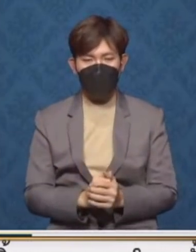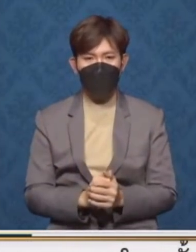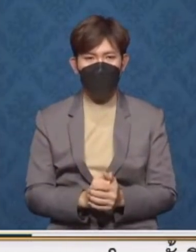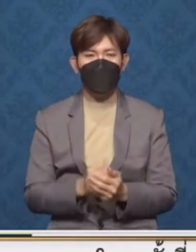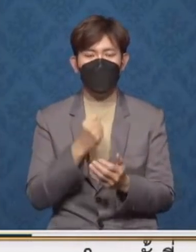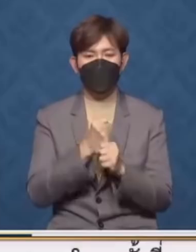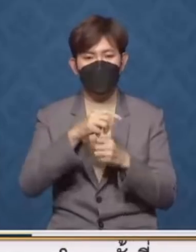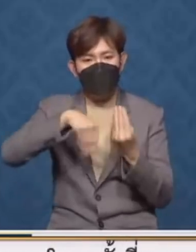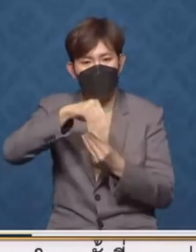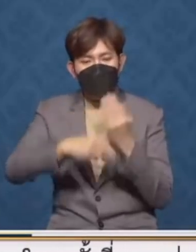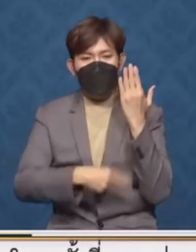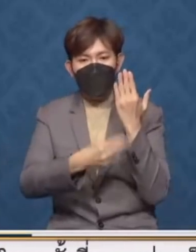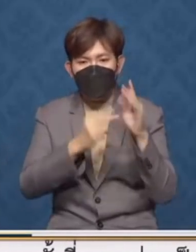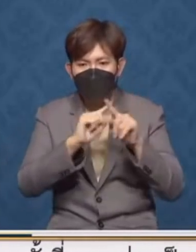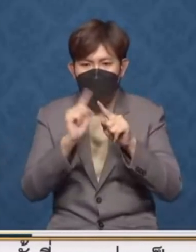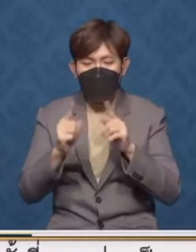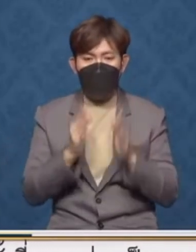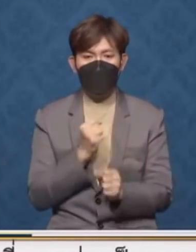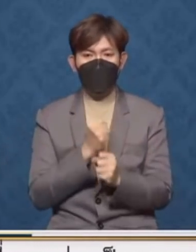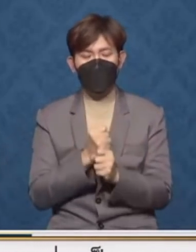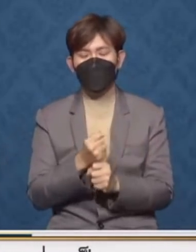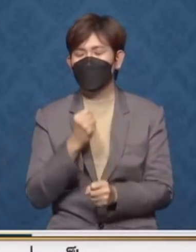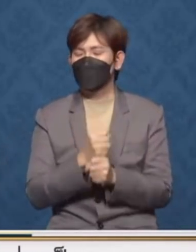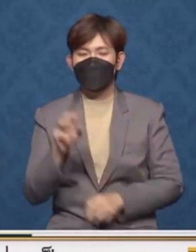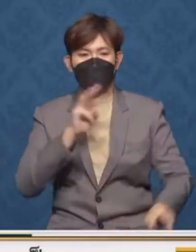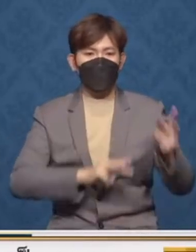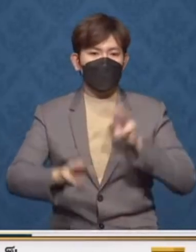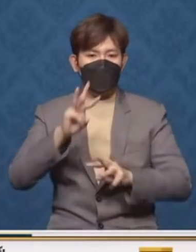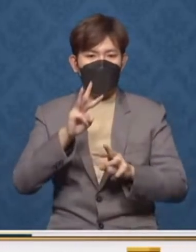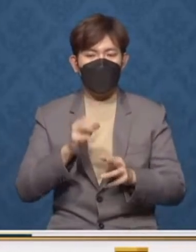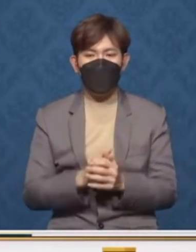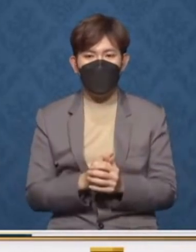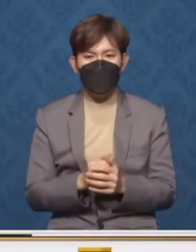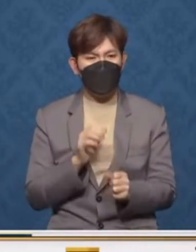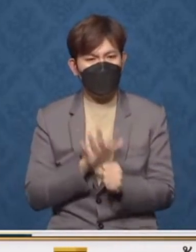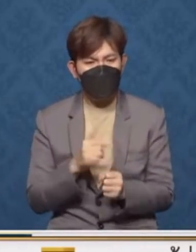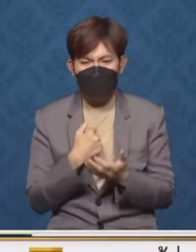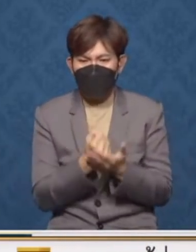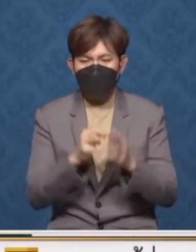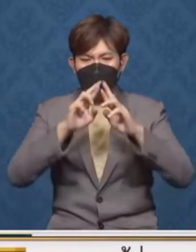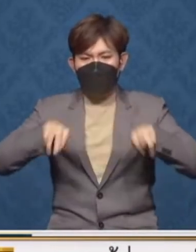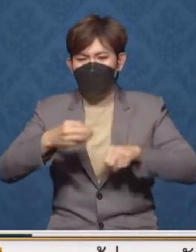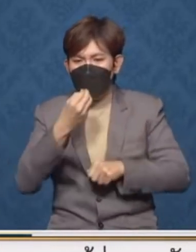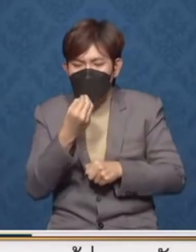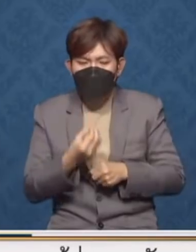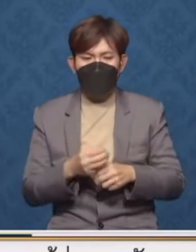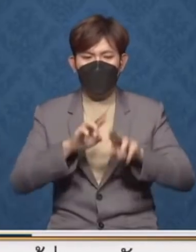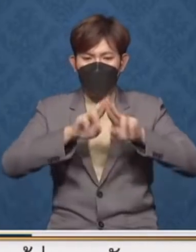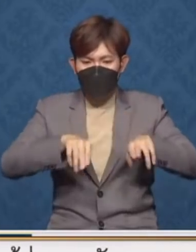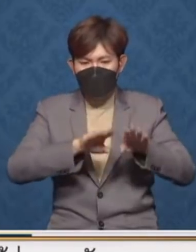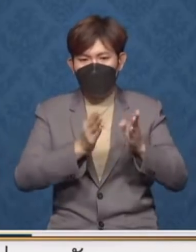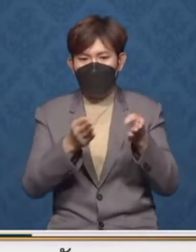กิจโรงแรมกว่า 2.4ล้านคนที่กำลังจะตกงานไม่เพียงพอที่จะยาวธุระร้านอาหารที่ปิดตัวลงกว่า 5หมื่นล้าน